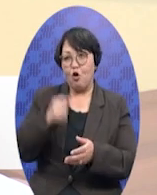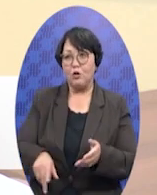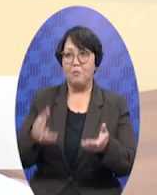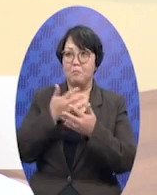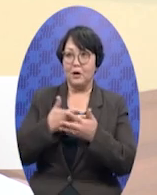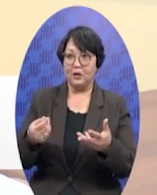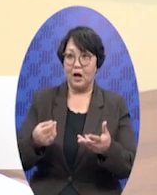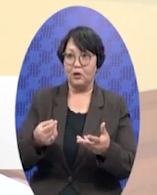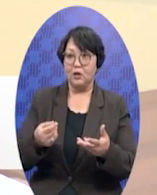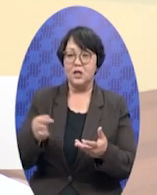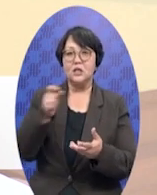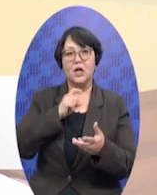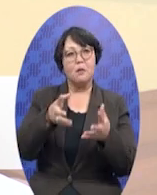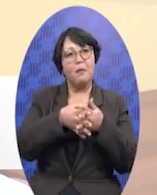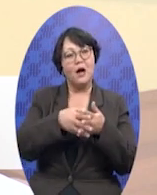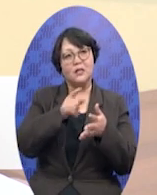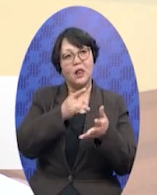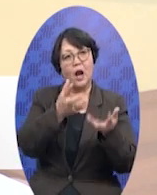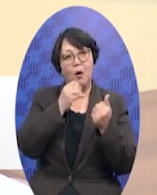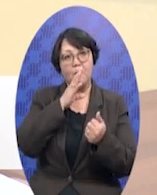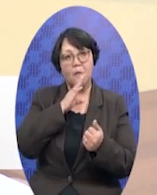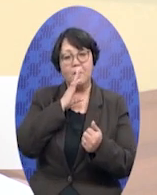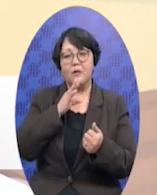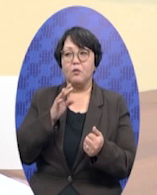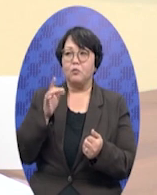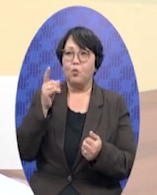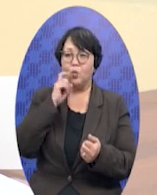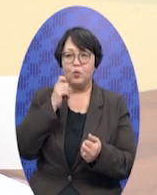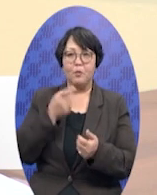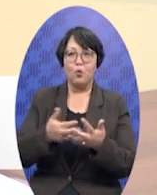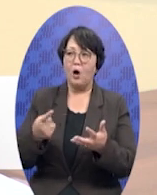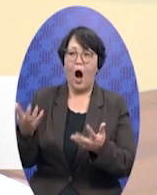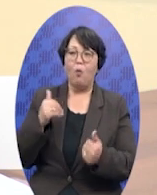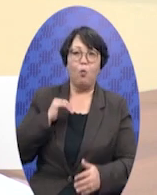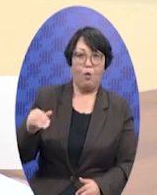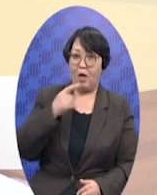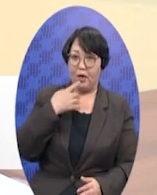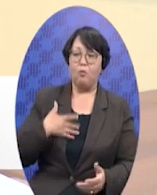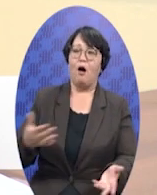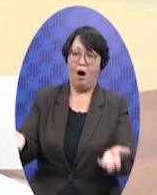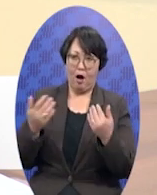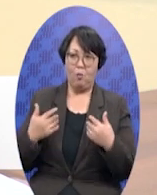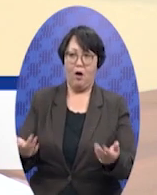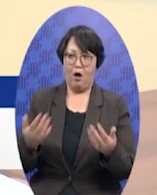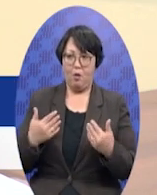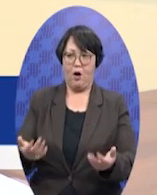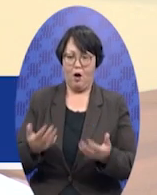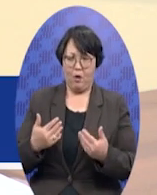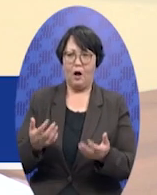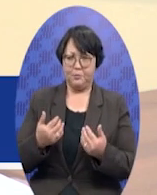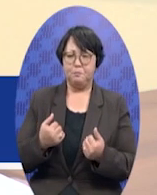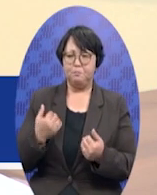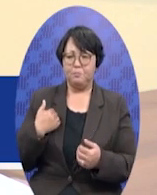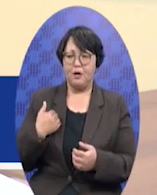авахгүй байх гэсэн бол тохиомд байхгүй. Яг л бид нар банкудаас банк тогтмод мэдээлэл авж байгаа. Та нар та бүхэн тогтмол иргэдэд